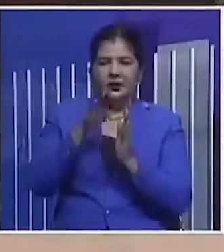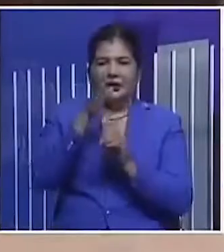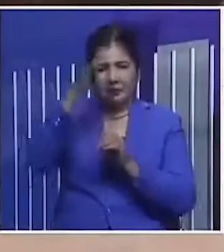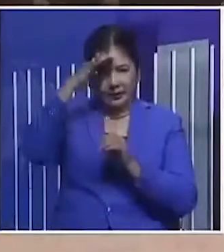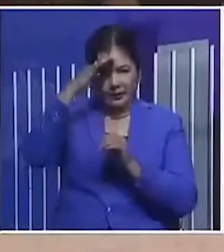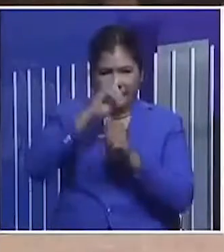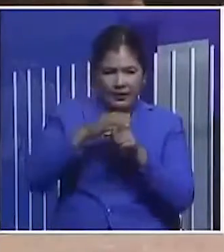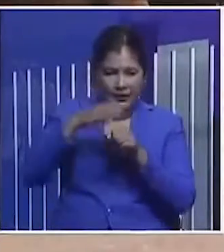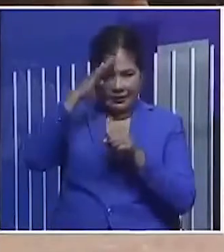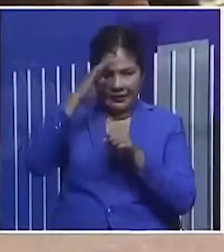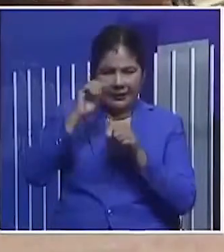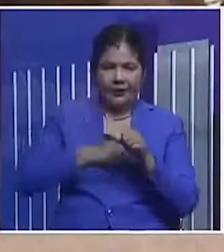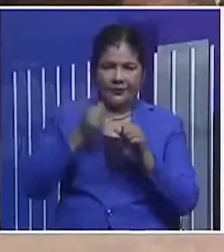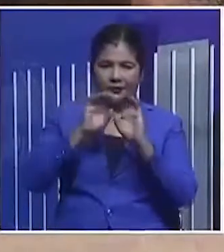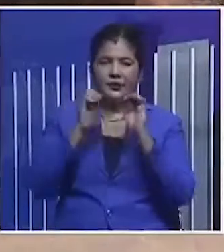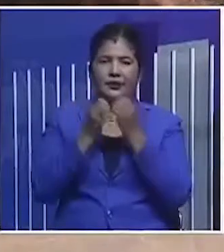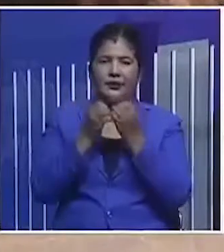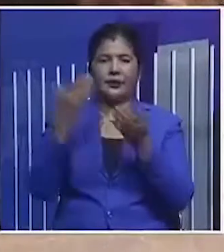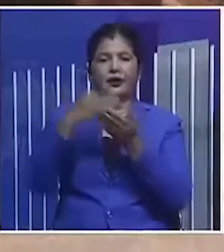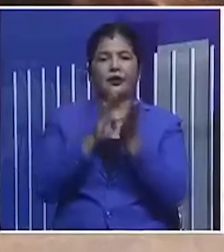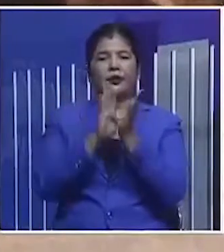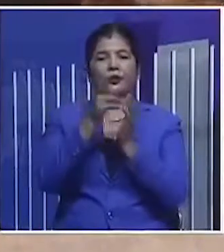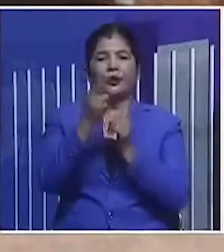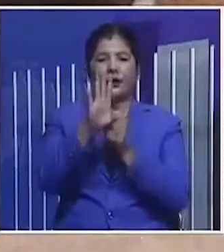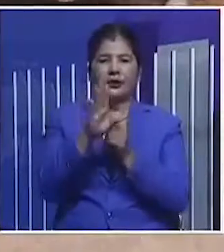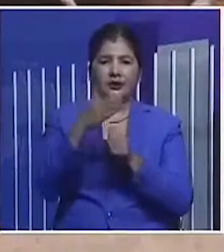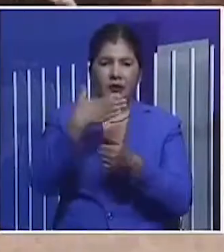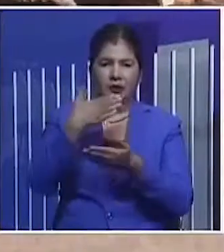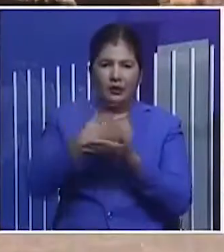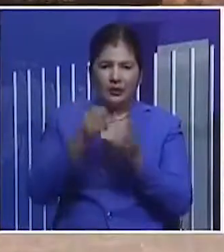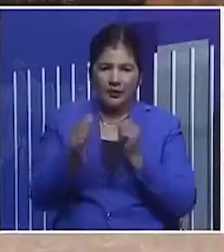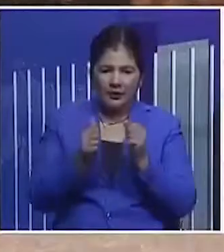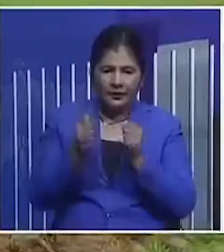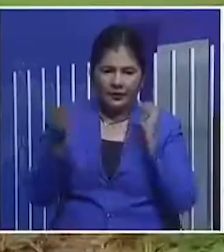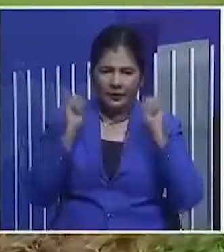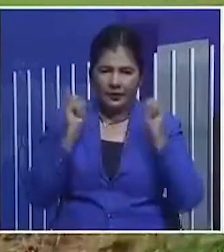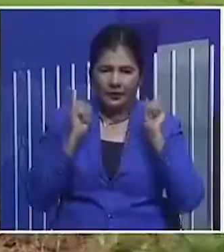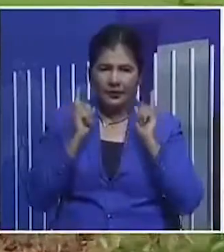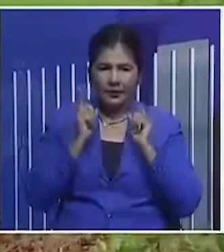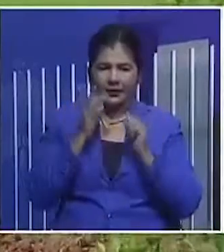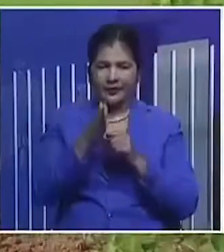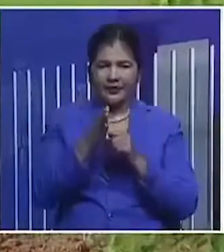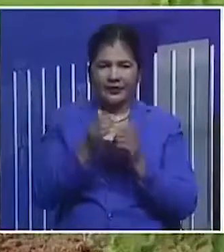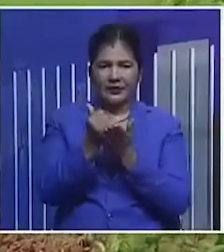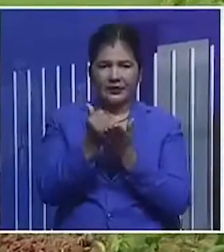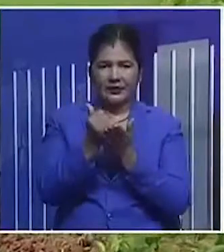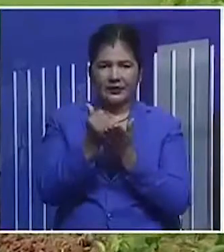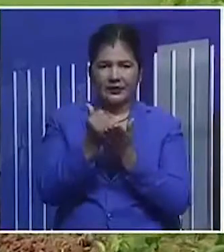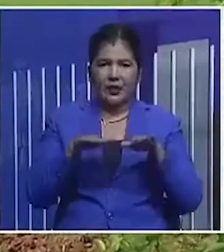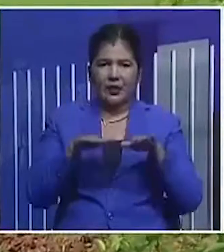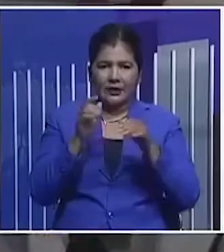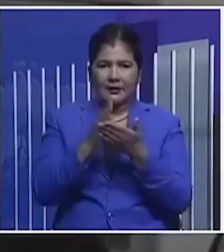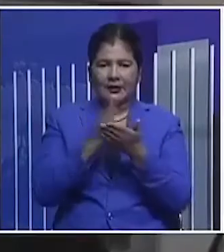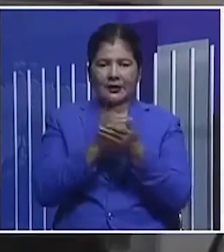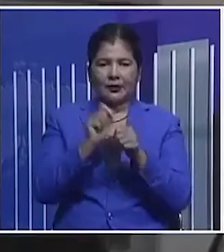सरकार सरह आफ्नो क्षेत्रमा पनि लगानी बढाउने भएका छन्। लमी नगरपालिकाका प्रमुख जोगराज चौधरीले किसानको मागको आधारमा कार्यक्रम बनाइने